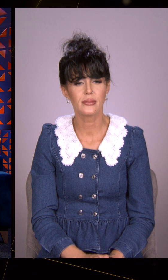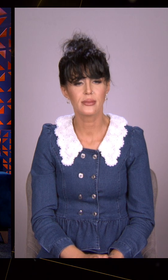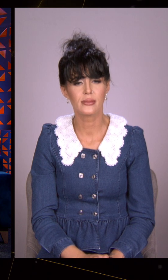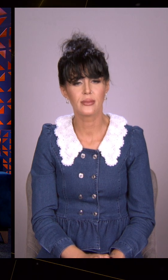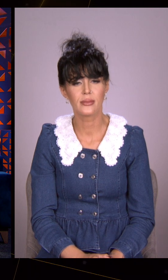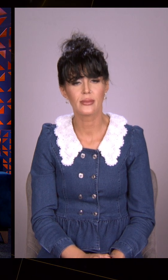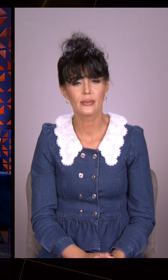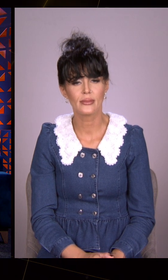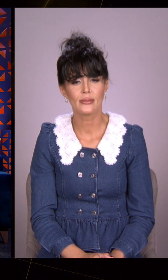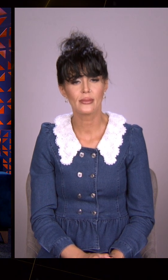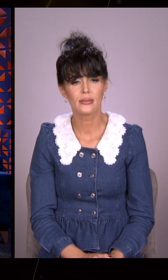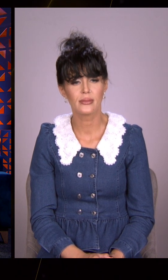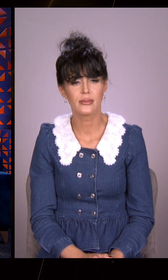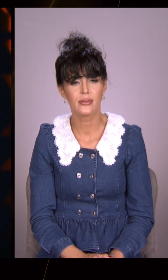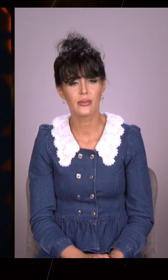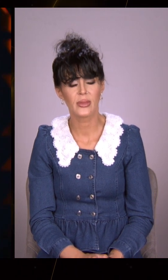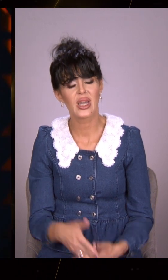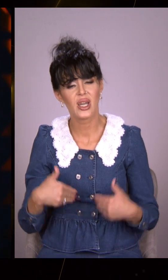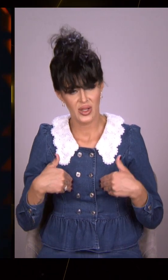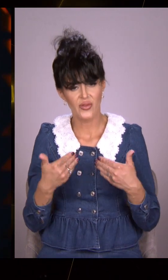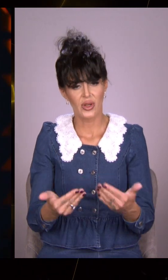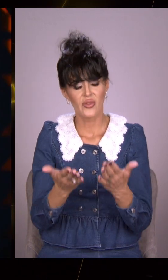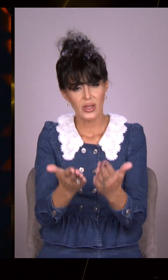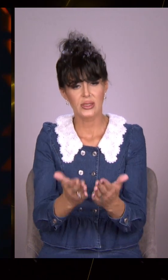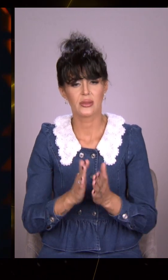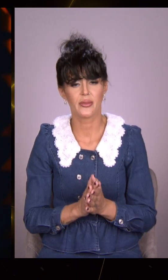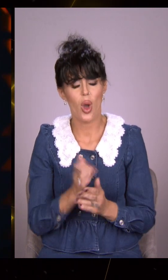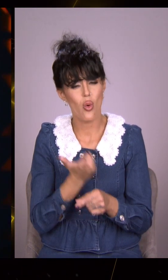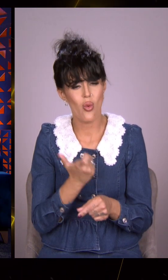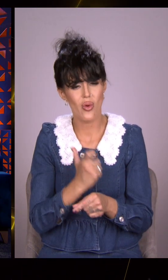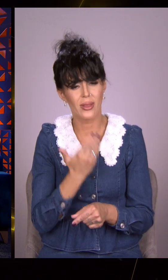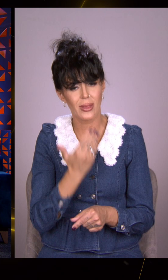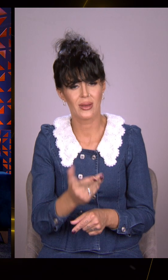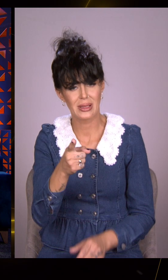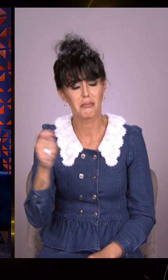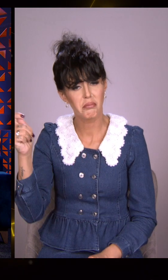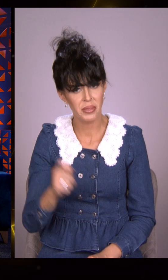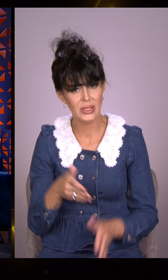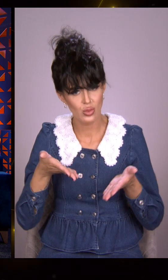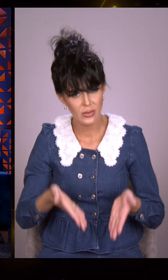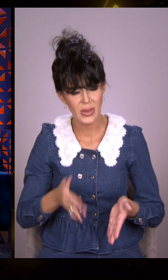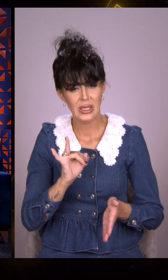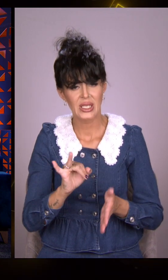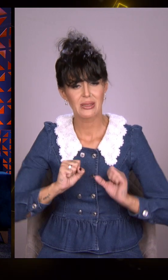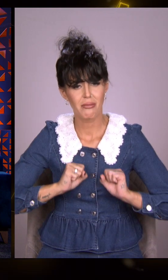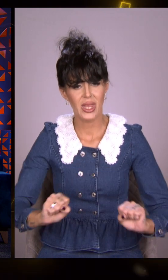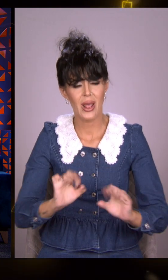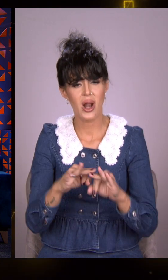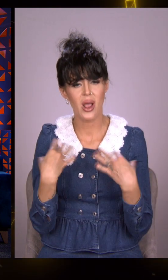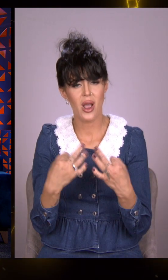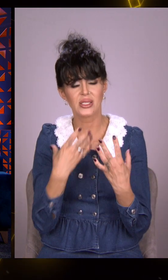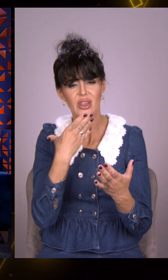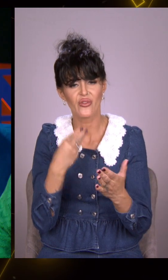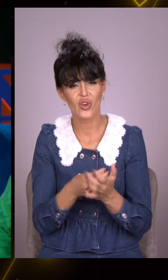Добрий день. Вітаю вас. Дякую, що приїхали і наважилися розказати про вашу